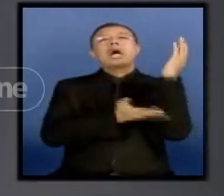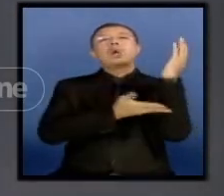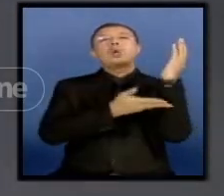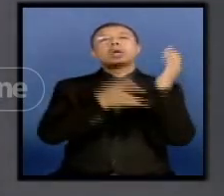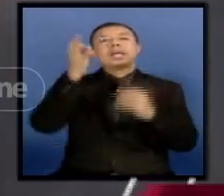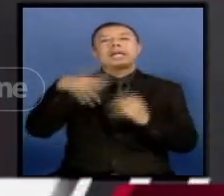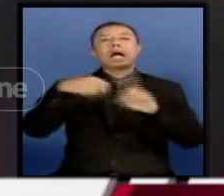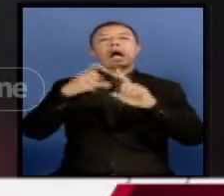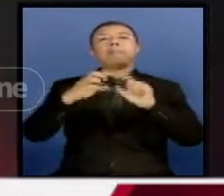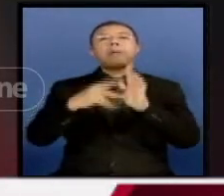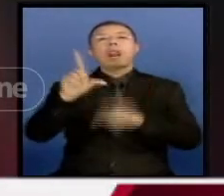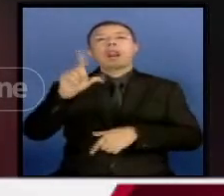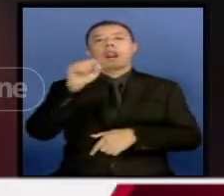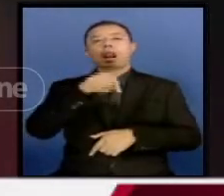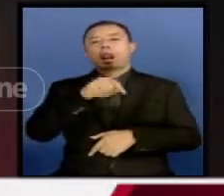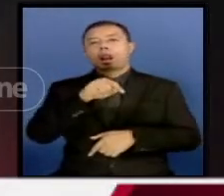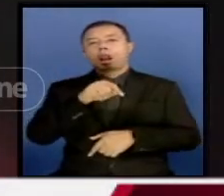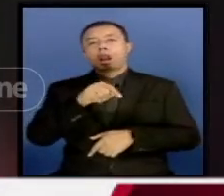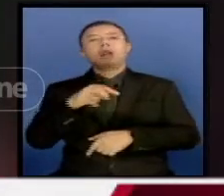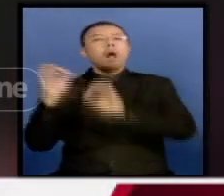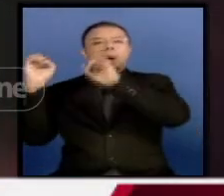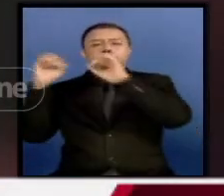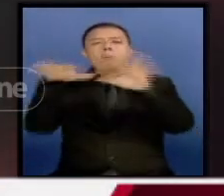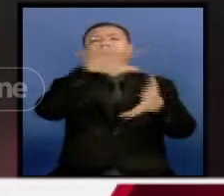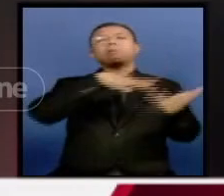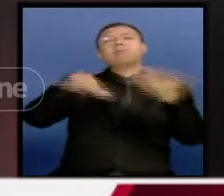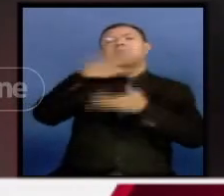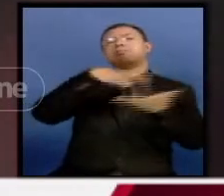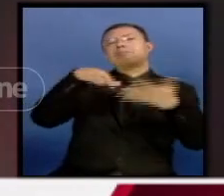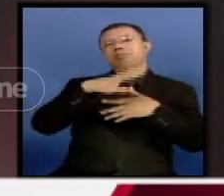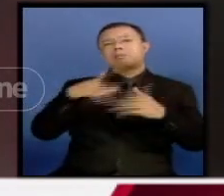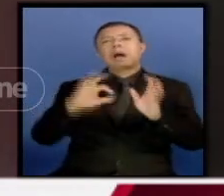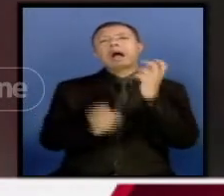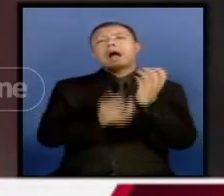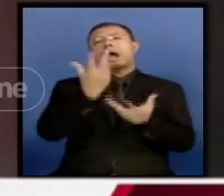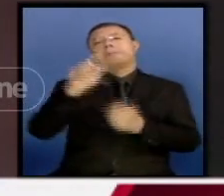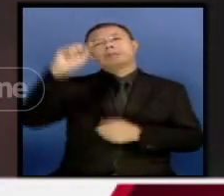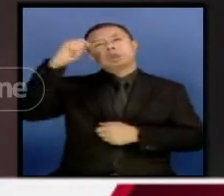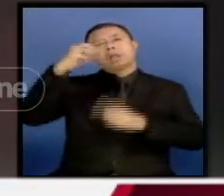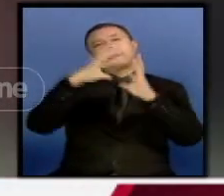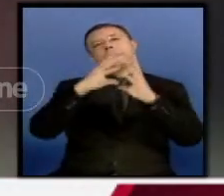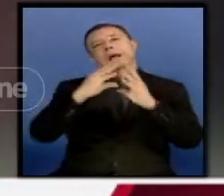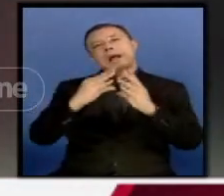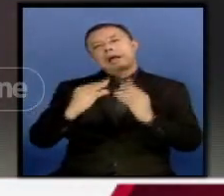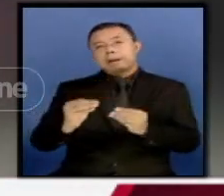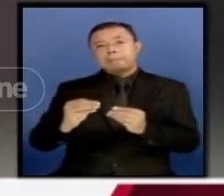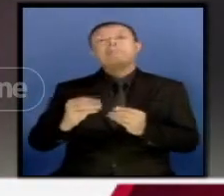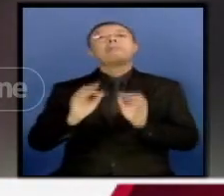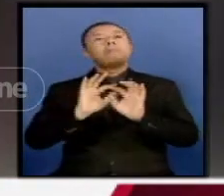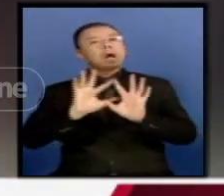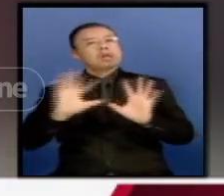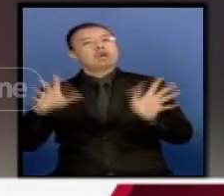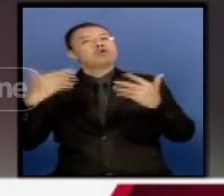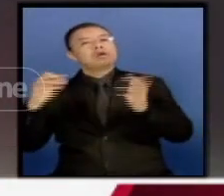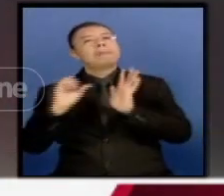Kamal ini. Tiupan angin yang kencang membuat api sulit dipadamkan meski warga telah mencoba memadamkan dengan